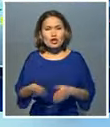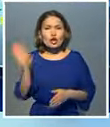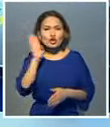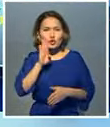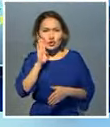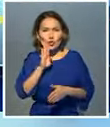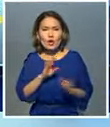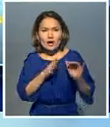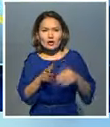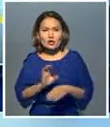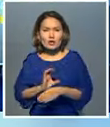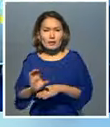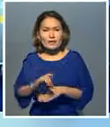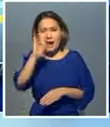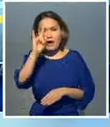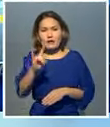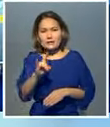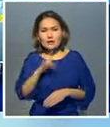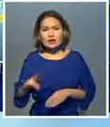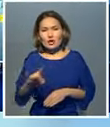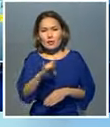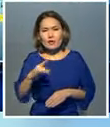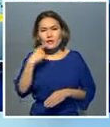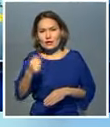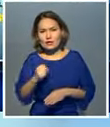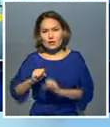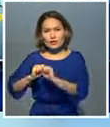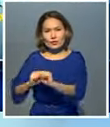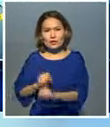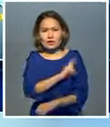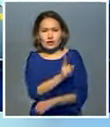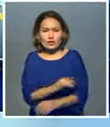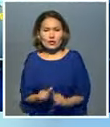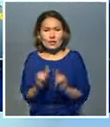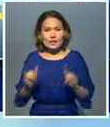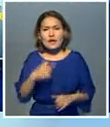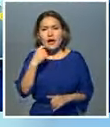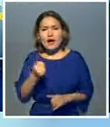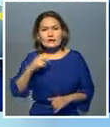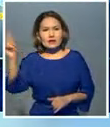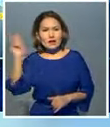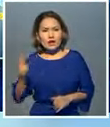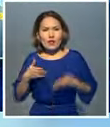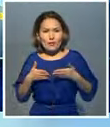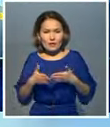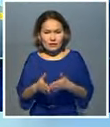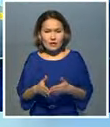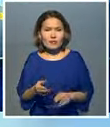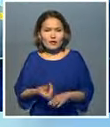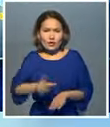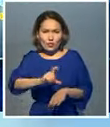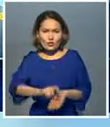түсіріліп, еліміздің теңіздегі шекарасын қорғауға пайдаланылды. Дәл қазіргі таңда кәсіпорын шаруасы шырап, елдің әскери теңіз күштері үшін бір